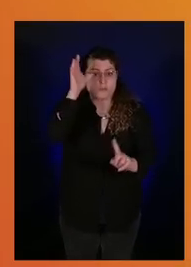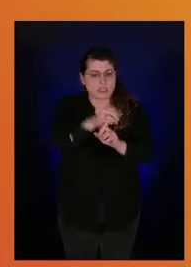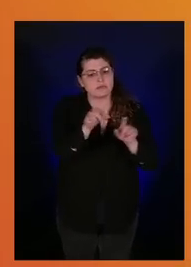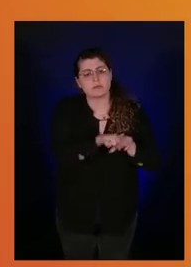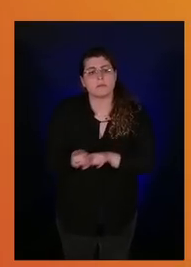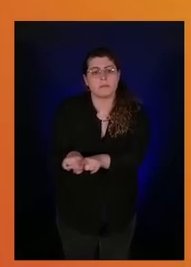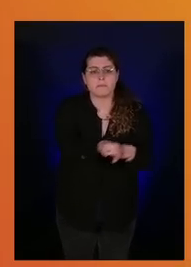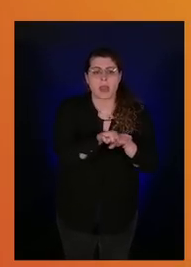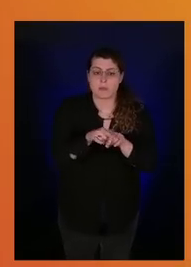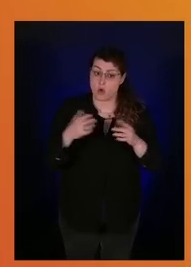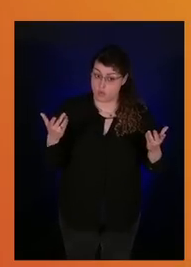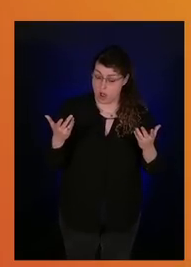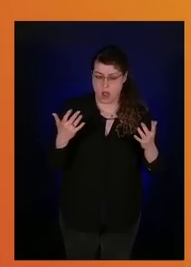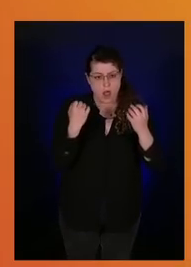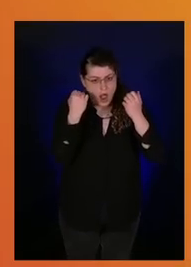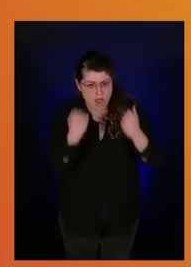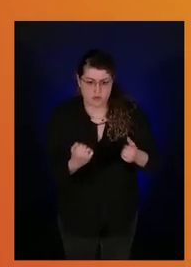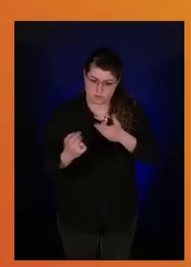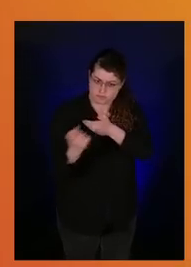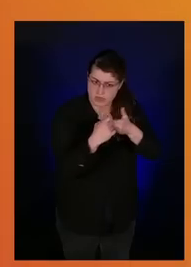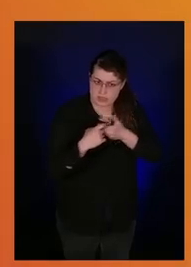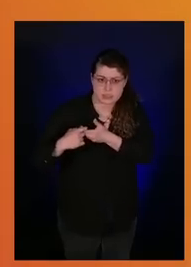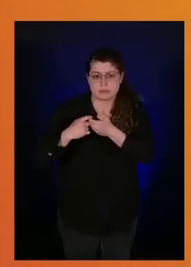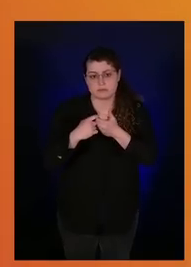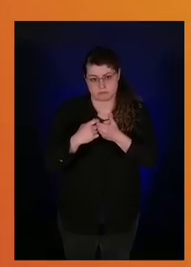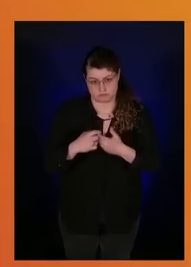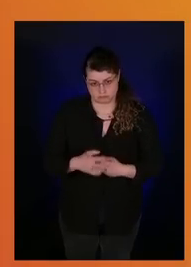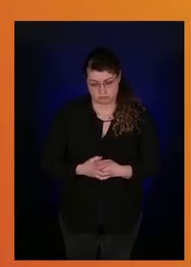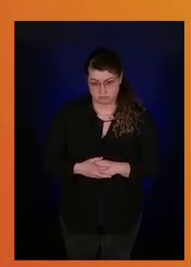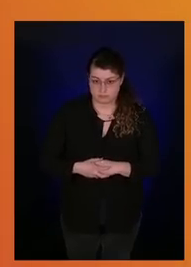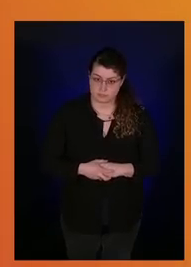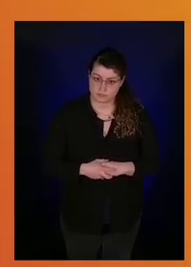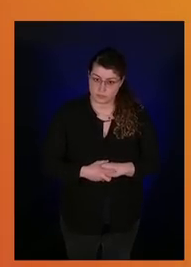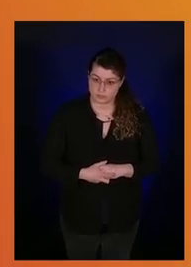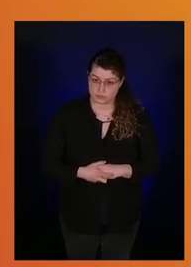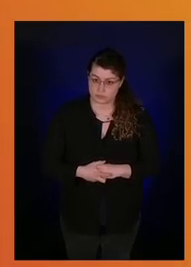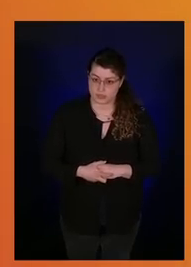commun, le renforcement du syndicalisme CGT.